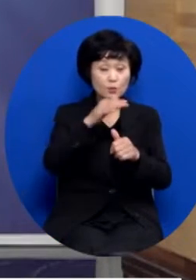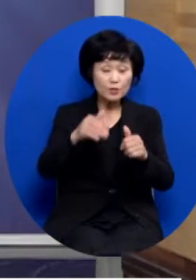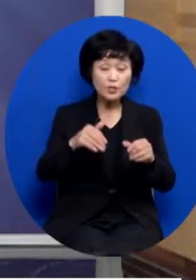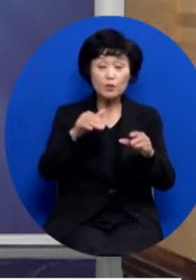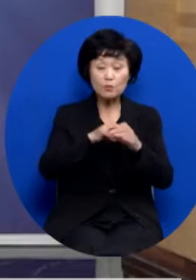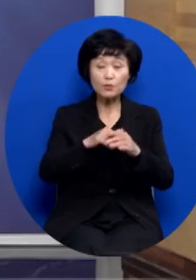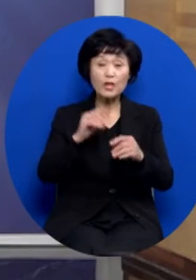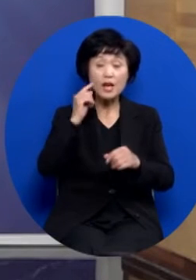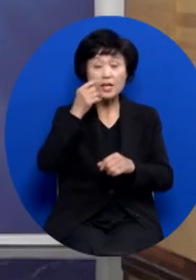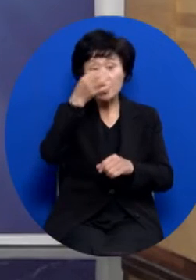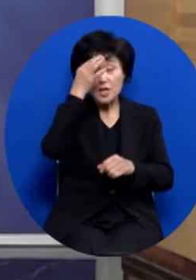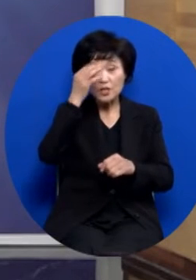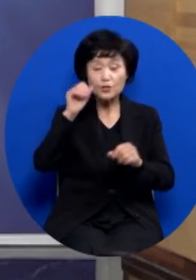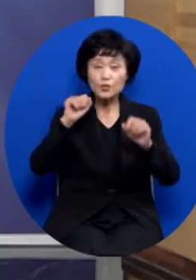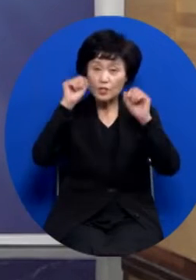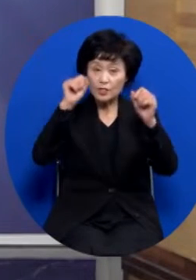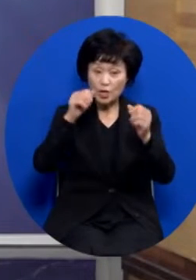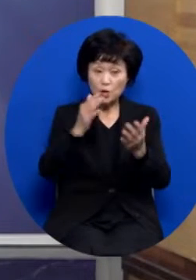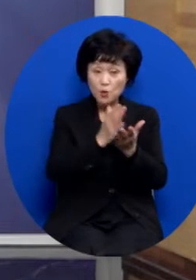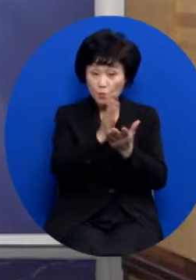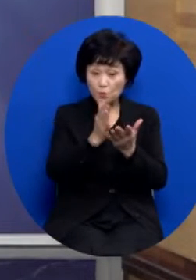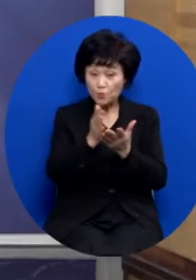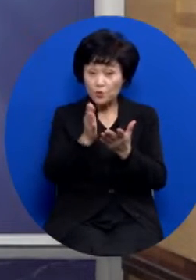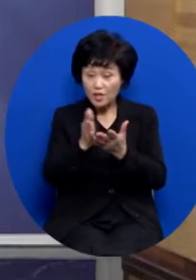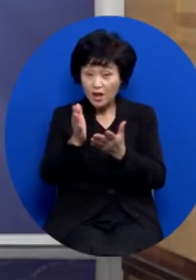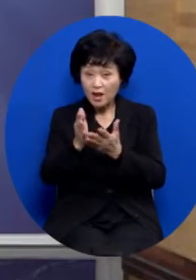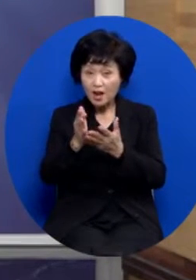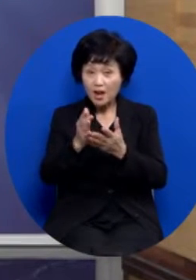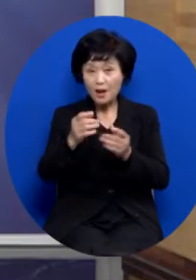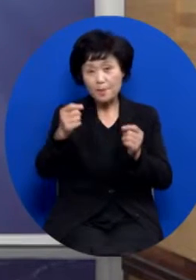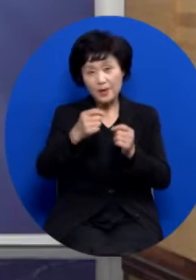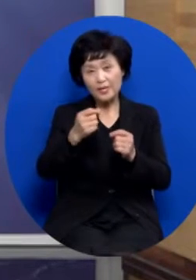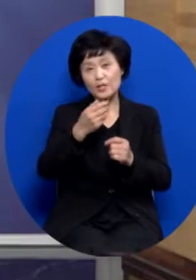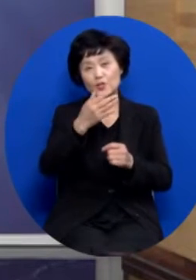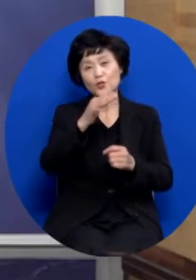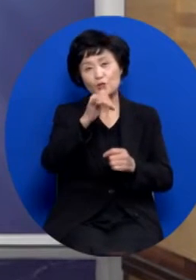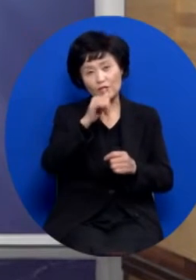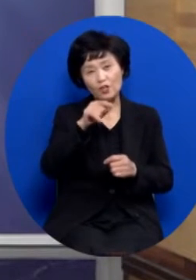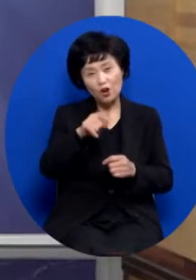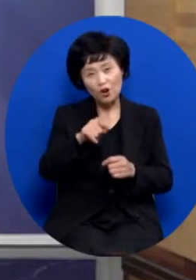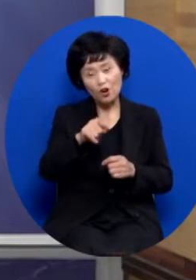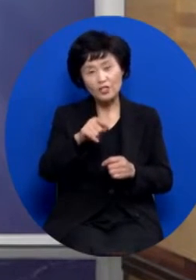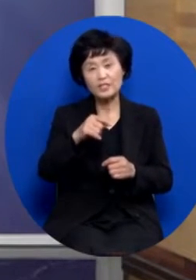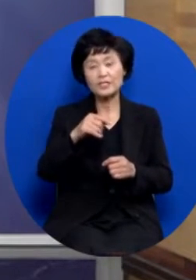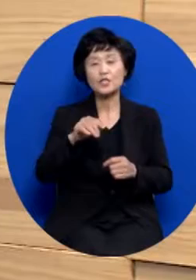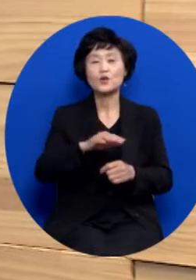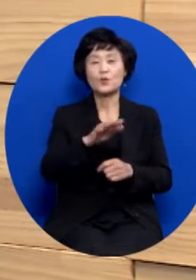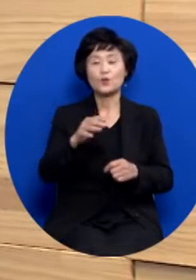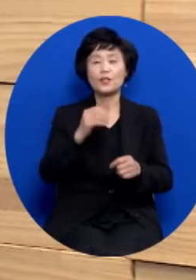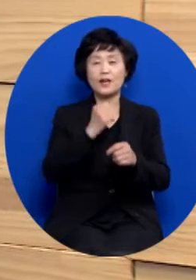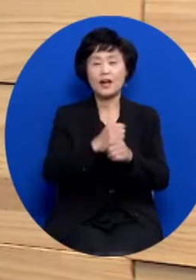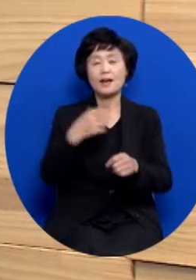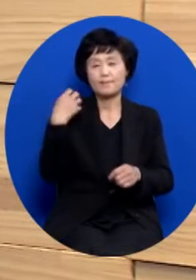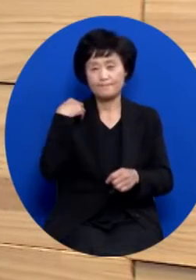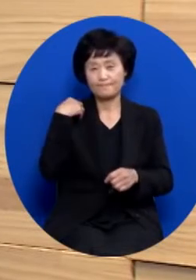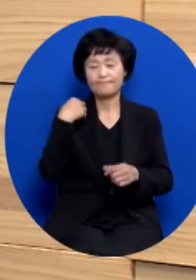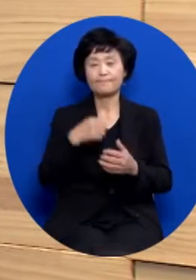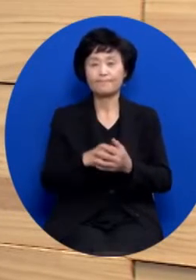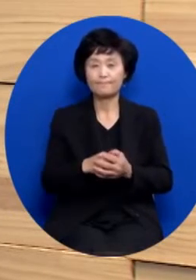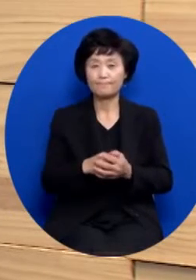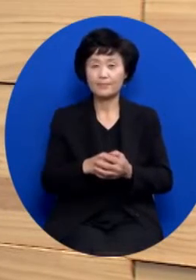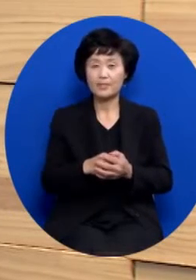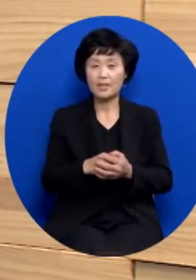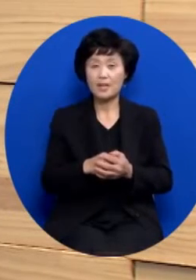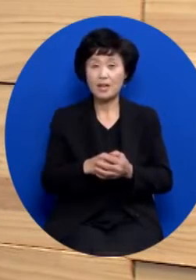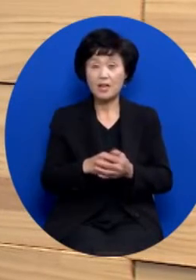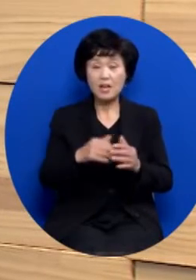문화예술, 체육 분야의 접근성을 높일 수 있는 것이 저희가 앞으로 해야 될 과제라고 생각합니다. 요즘에 우리 사회의 어떤